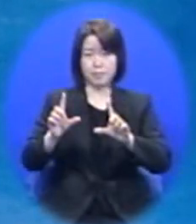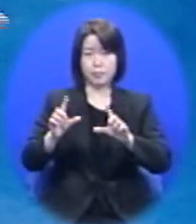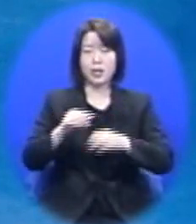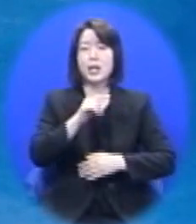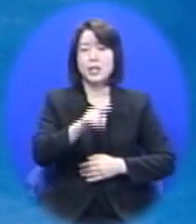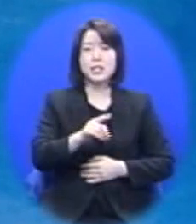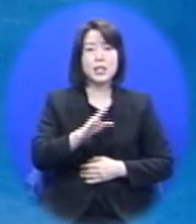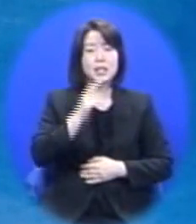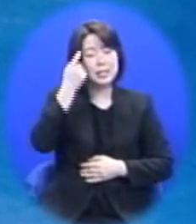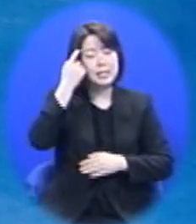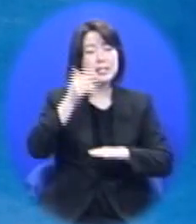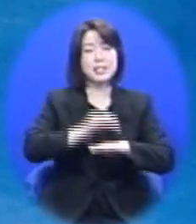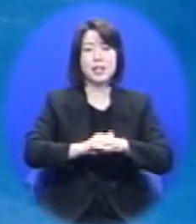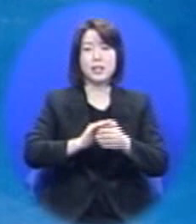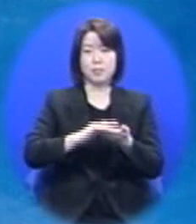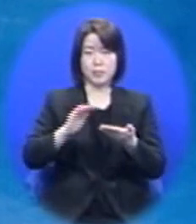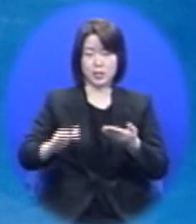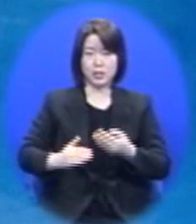이것이 지혜예요.